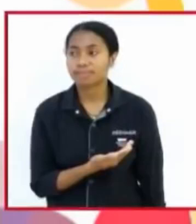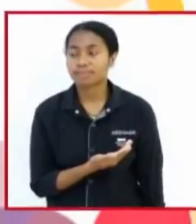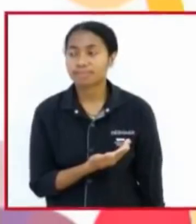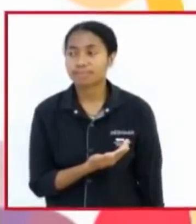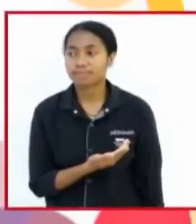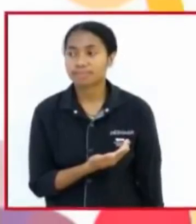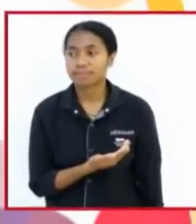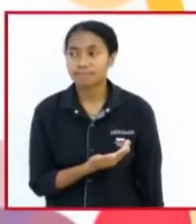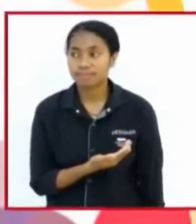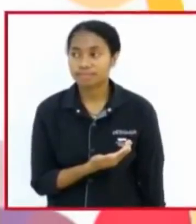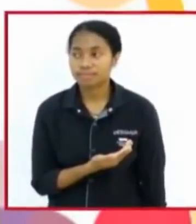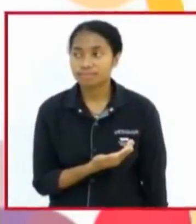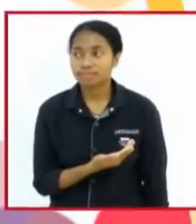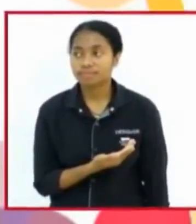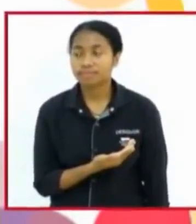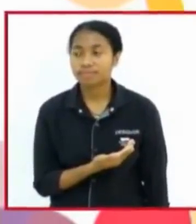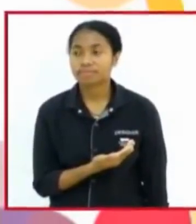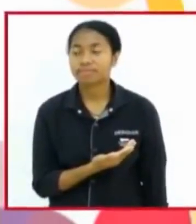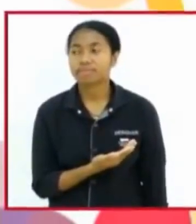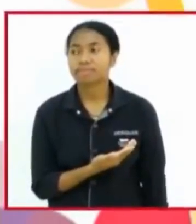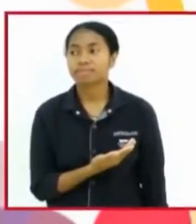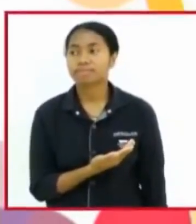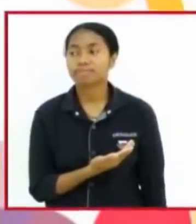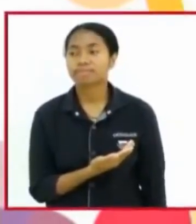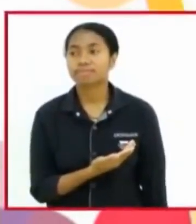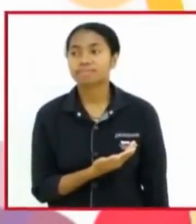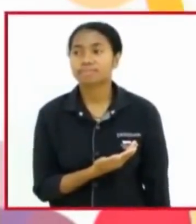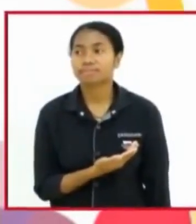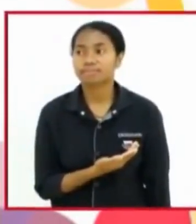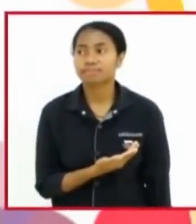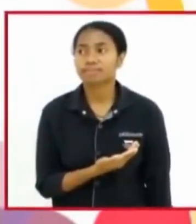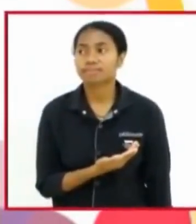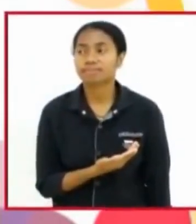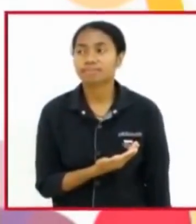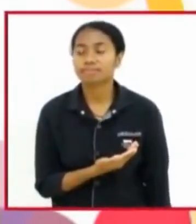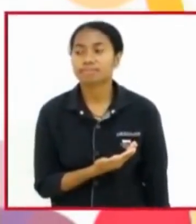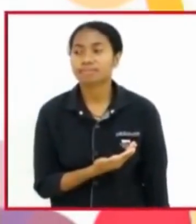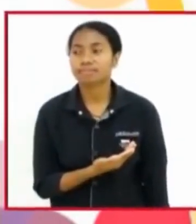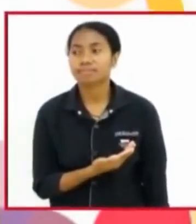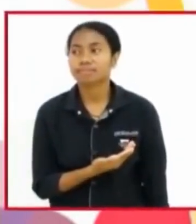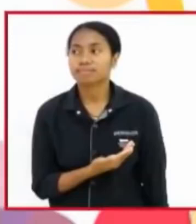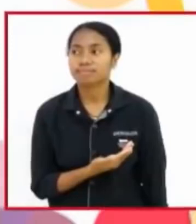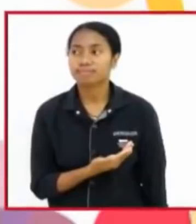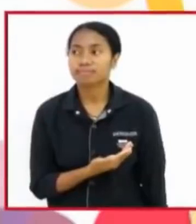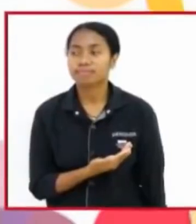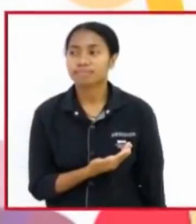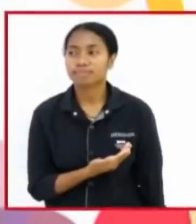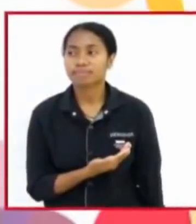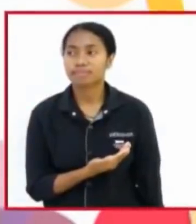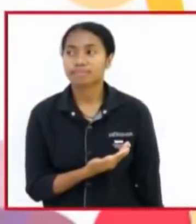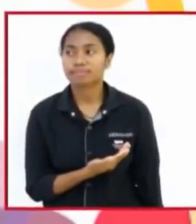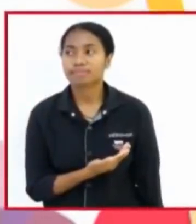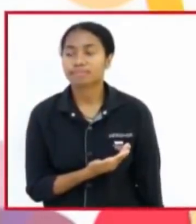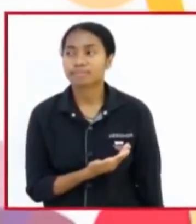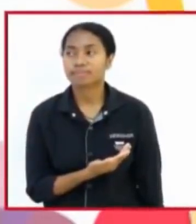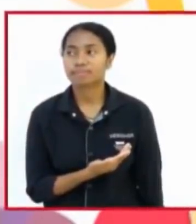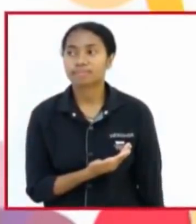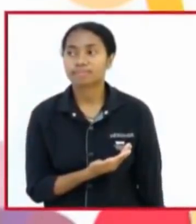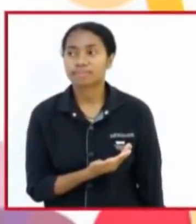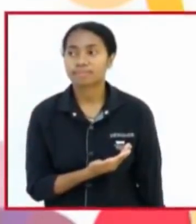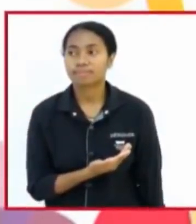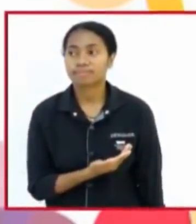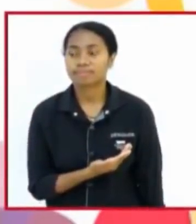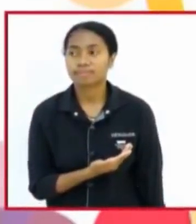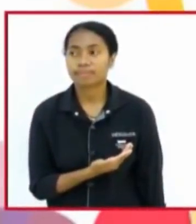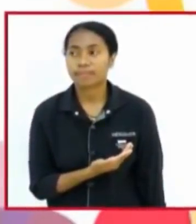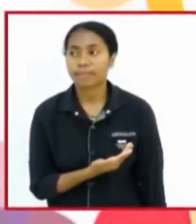dan tepi barat Yordania dan kita telah hancurkan hampir seluruh kekuatan Angkatan Udara keempat negara